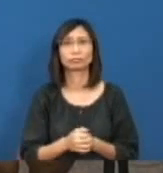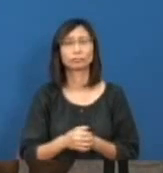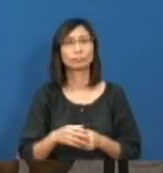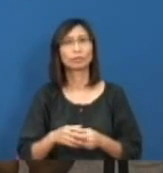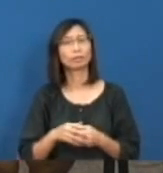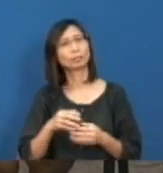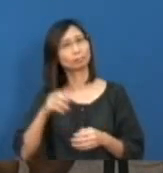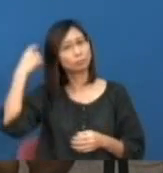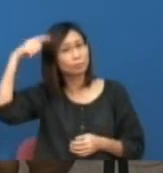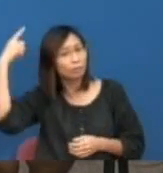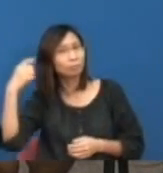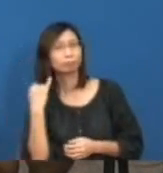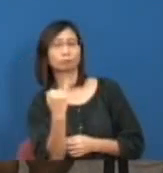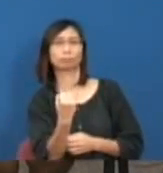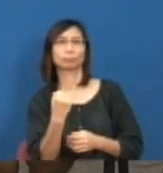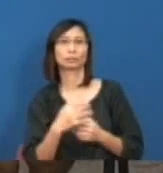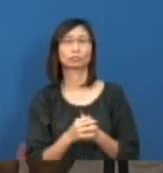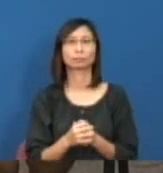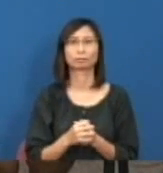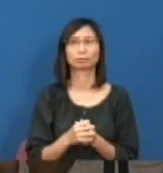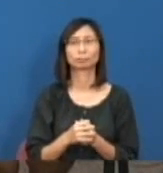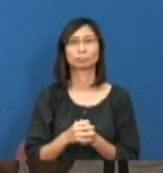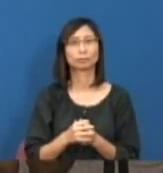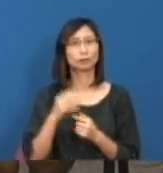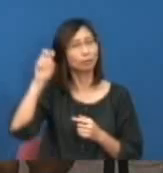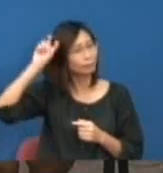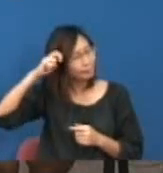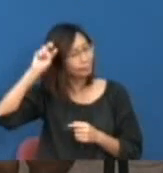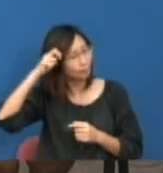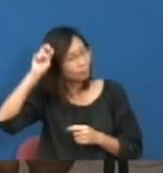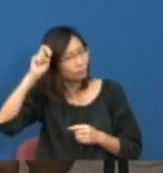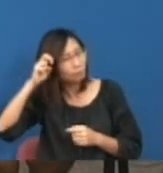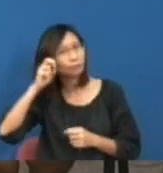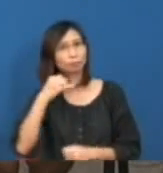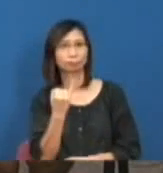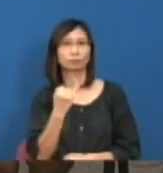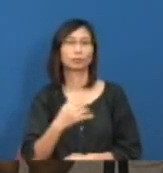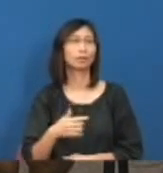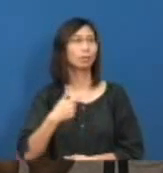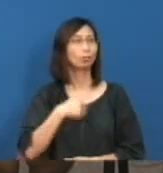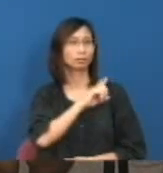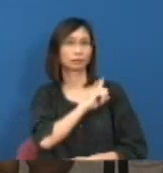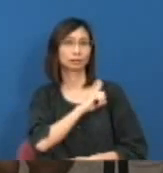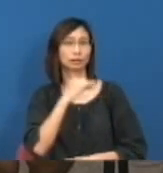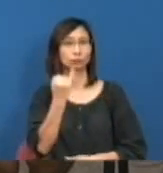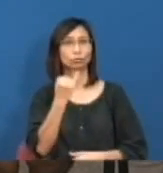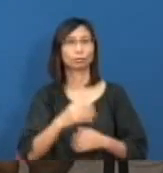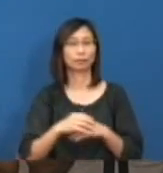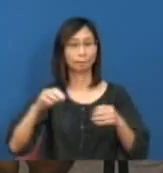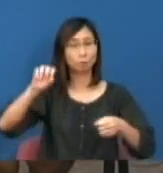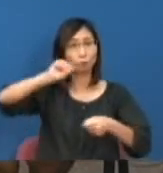嘅。點經得推敲啫？即係千載難逢，我係自己犯錯，又加埋民主